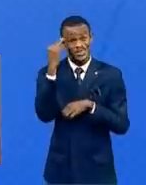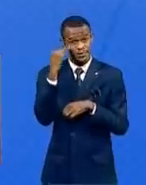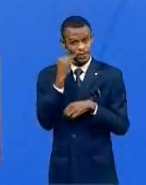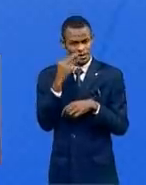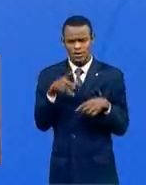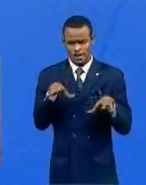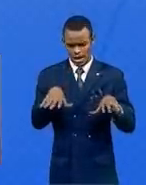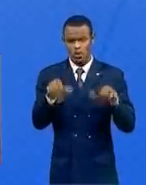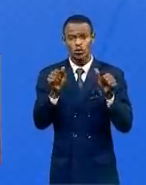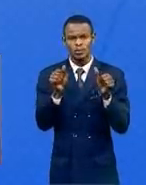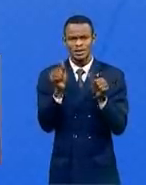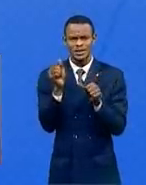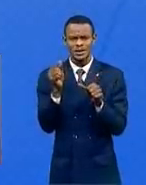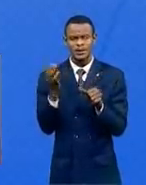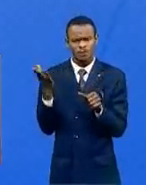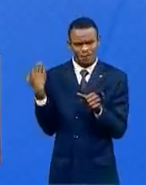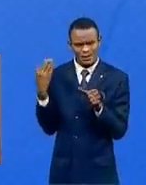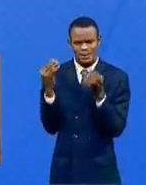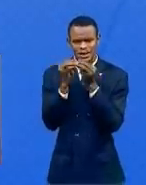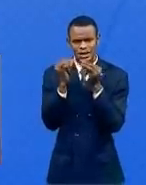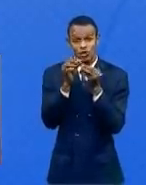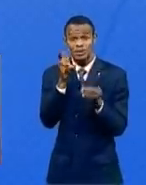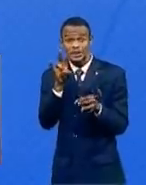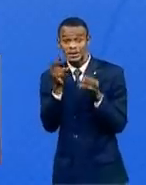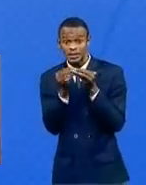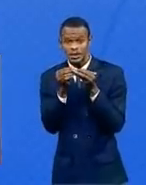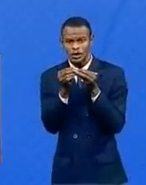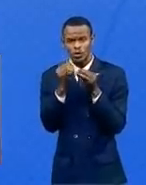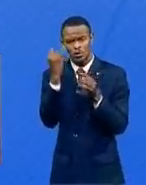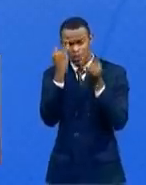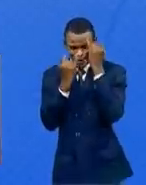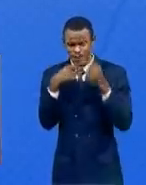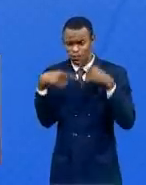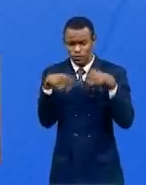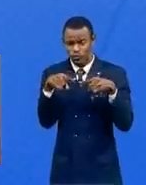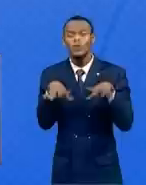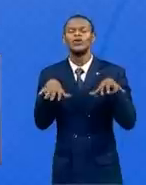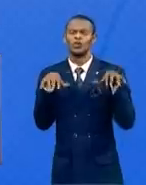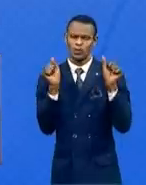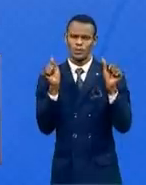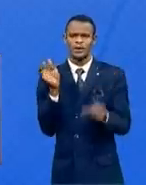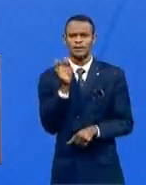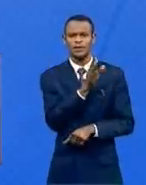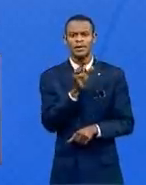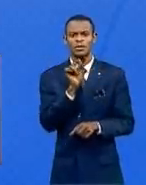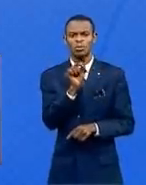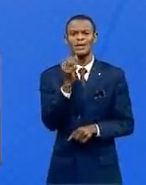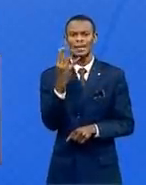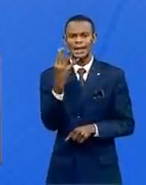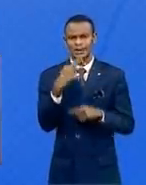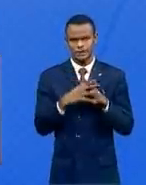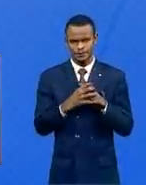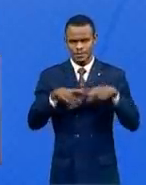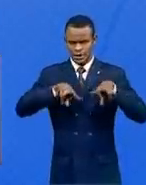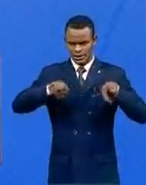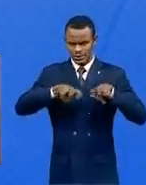lors de la 17e réunion tenue le 27 août 2021. Point 4. Examen et adoption des